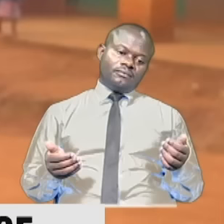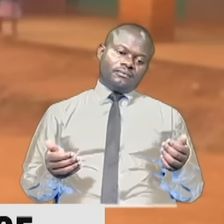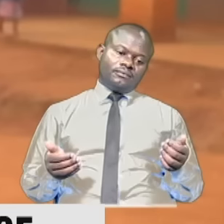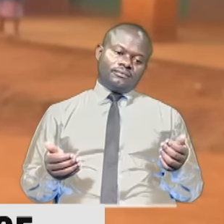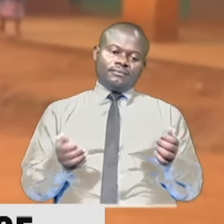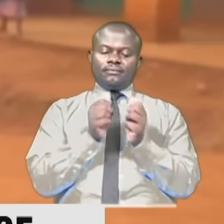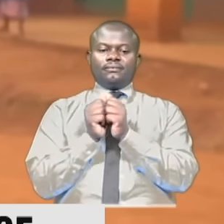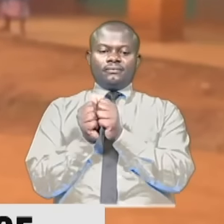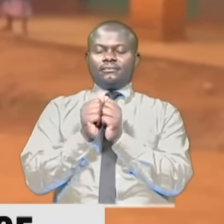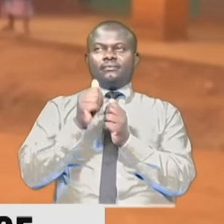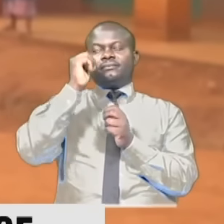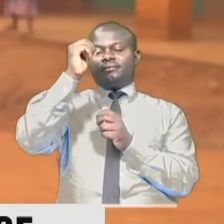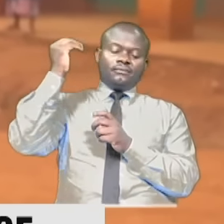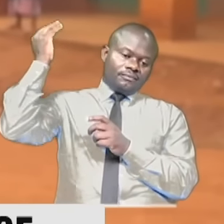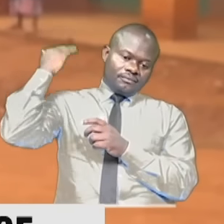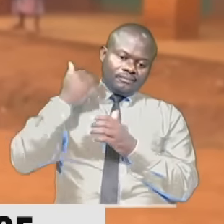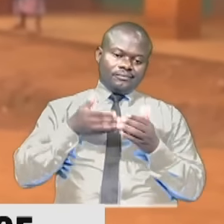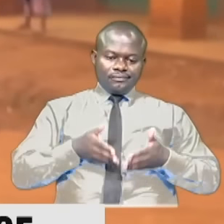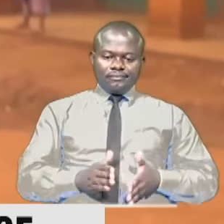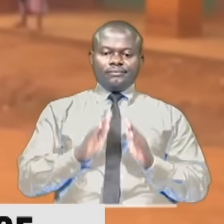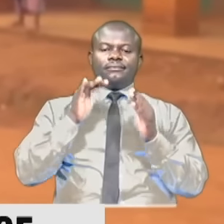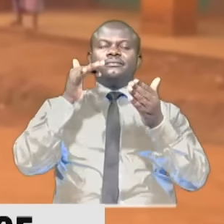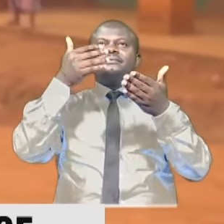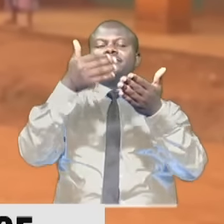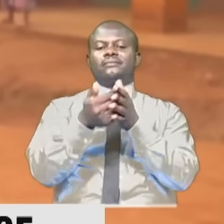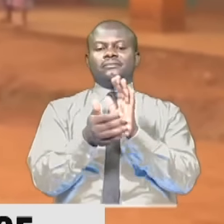n'abakuru batubanjirije barabyaraga paka